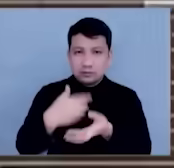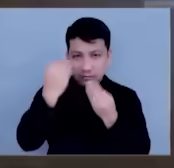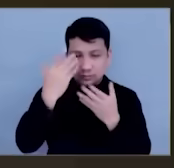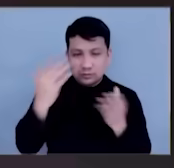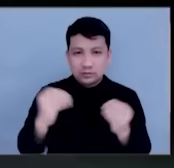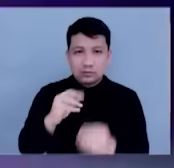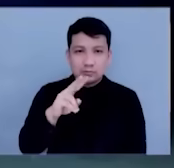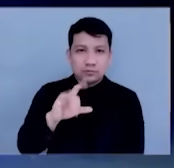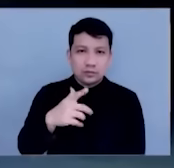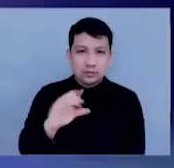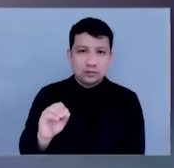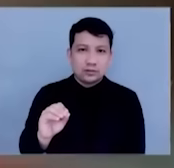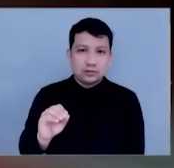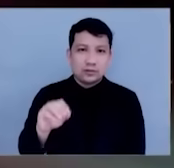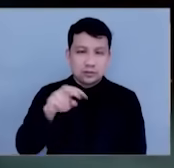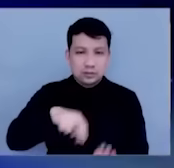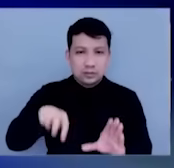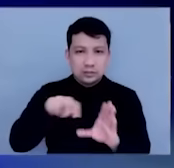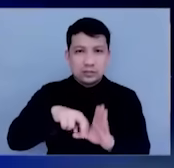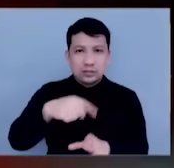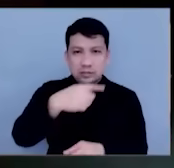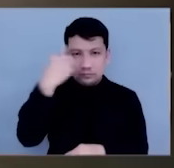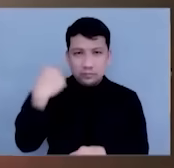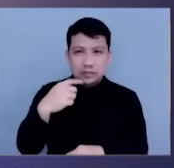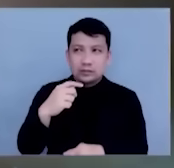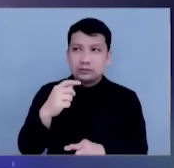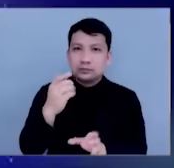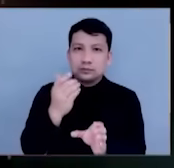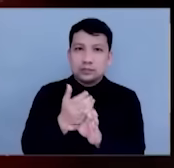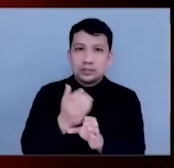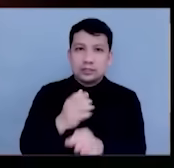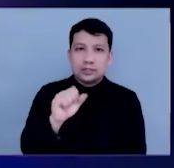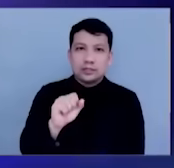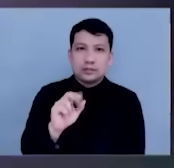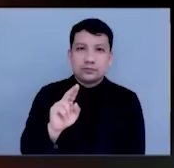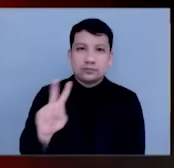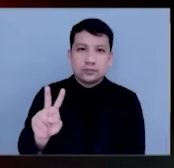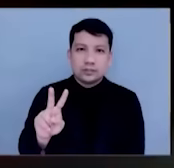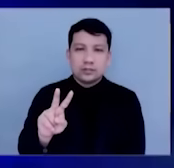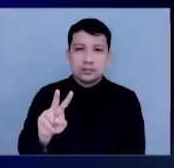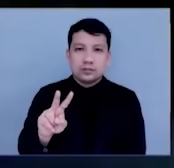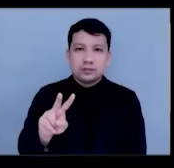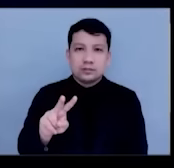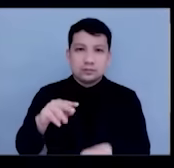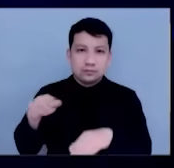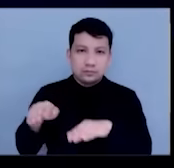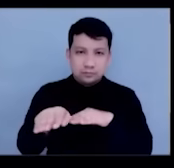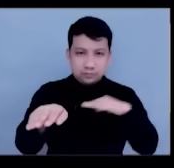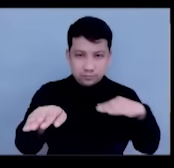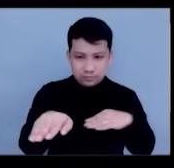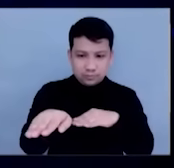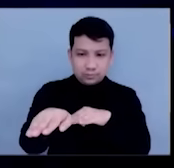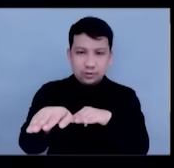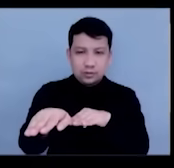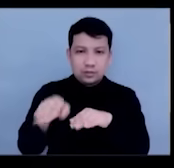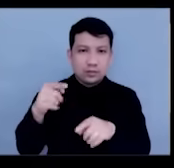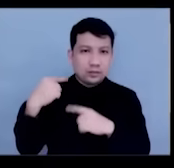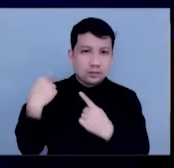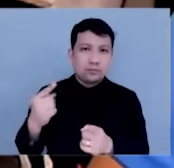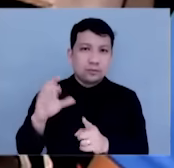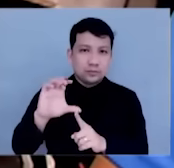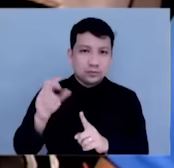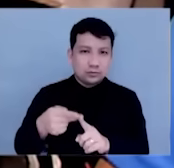Villalago, sakay ng isang itim na AUV ang namaril. Binuntutan na raw nito ang sasakyan ng board member mula pa lang sa Kapitolyo sa